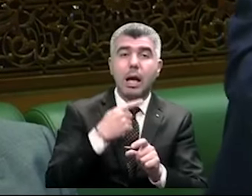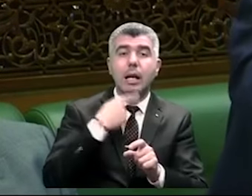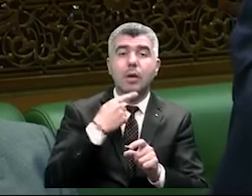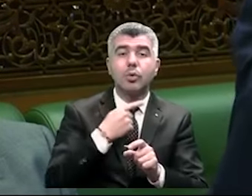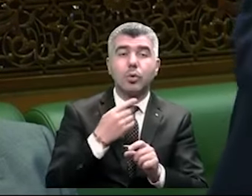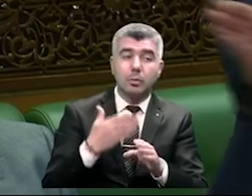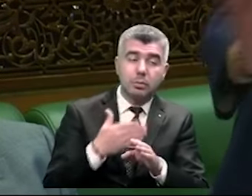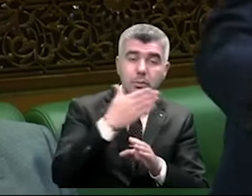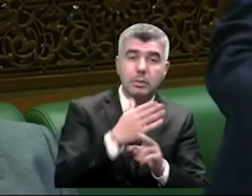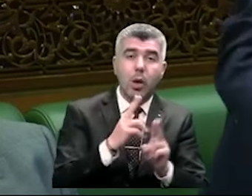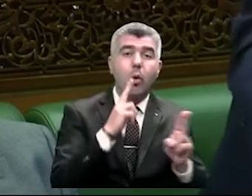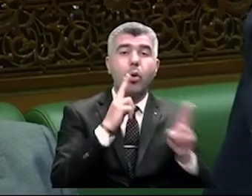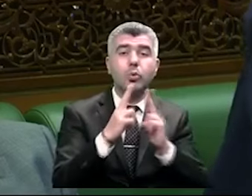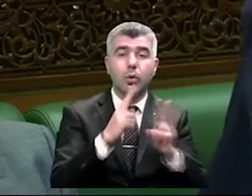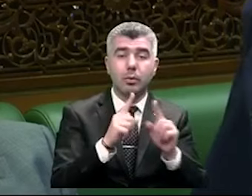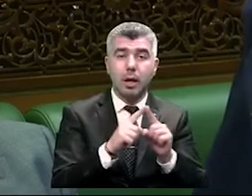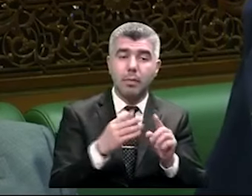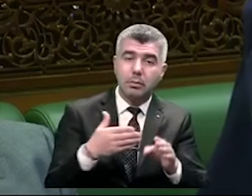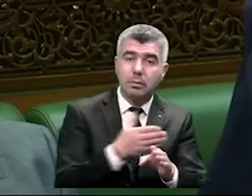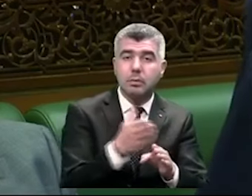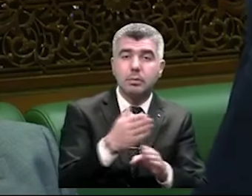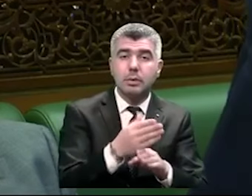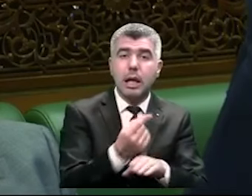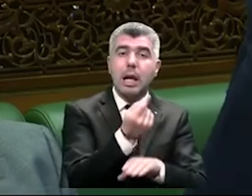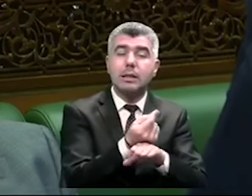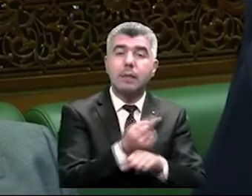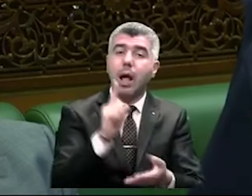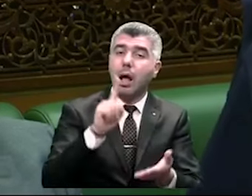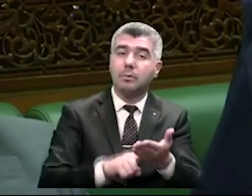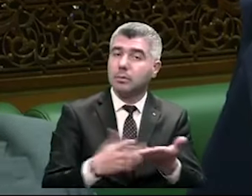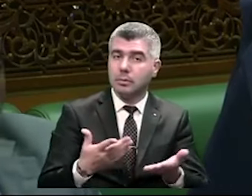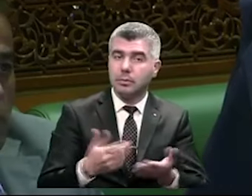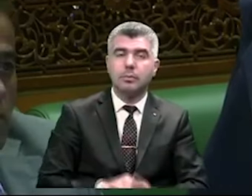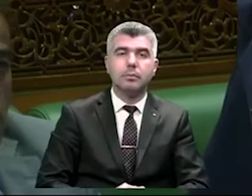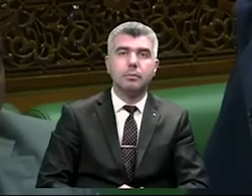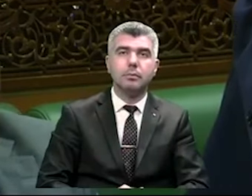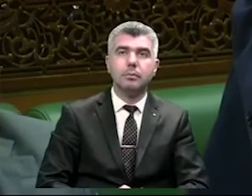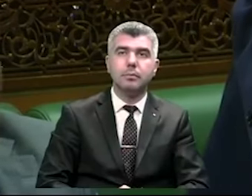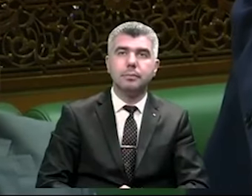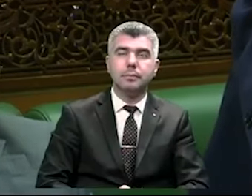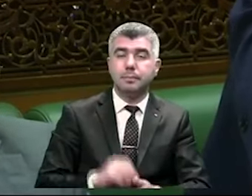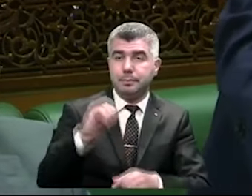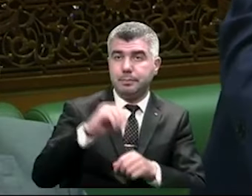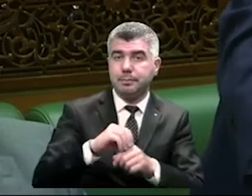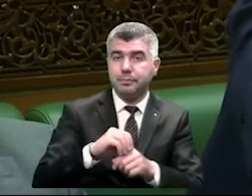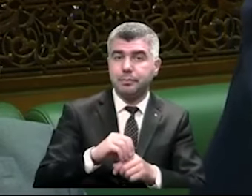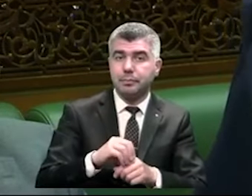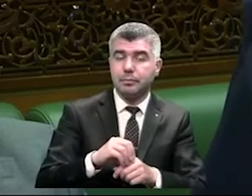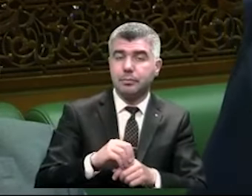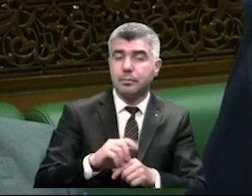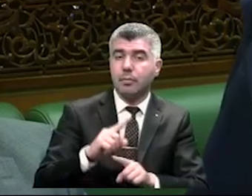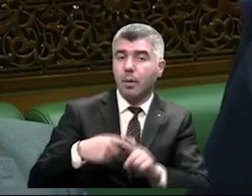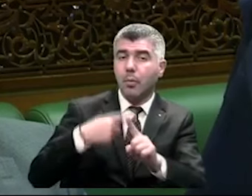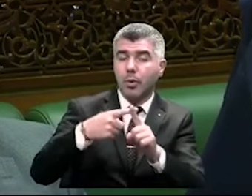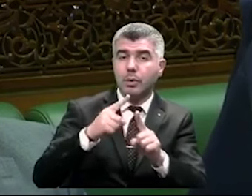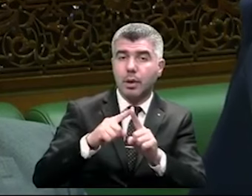لوطوروت في مسون راه كيدوزو من ديك الطريق باش يدخلوا لل دريوش عن عين زوره كذلك دائما الربط والتنميه ديال